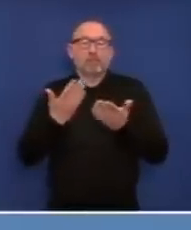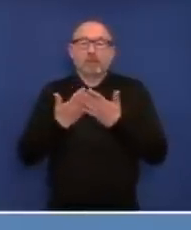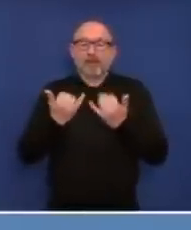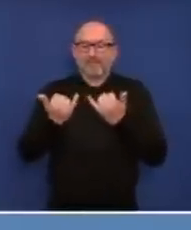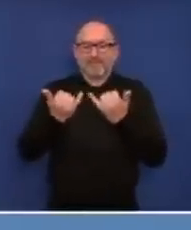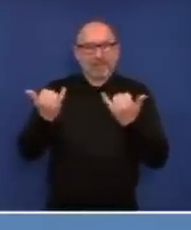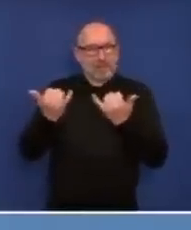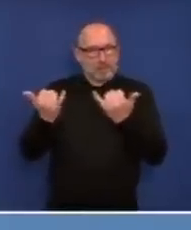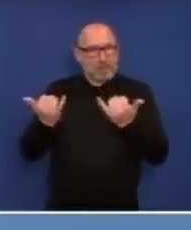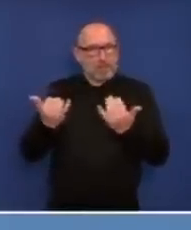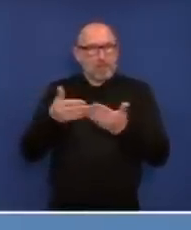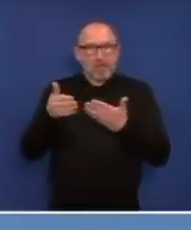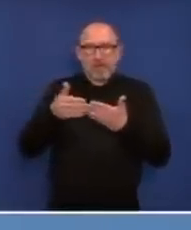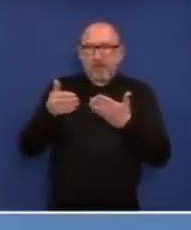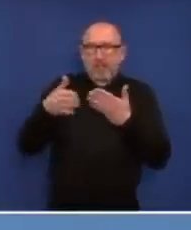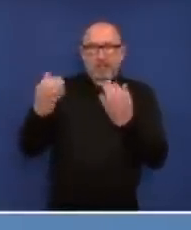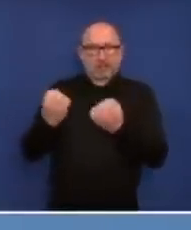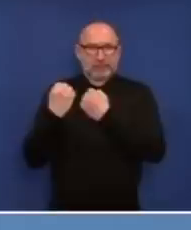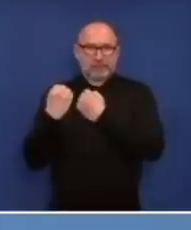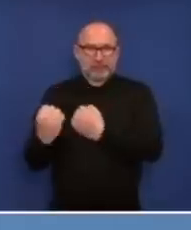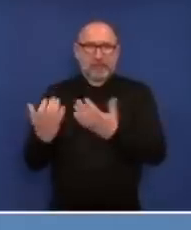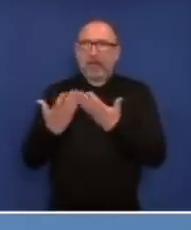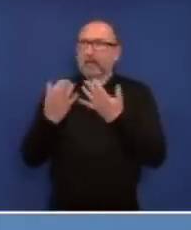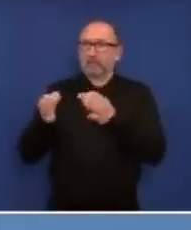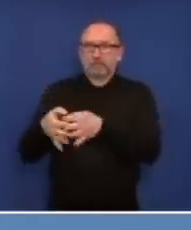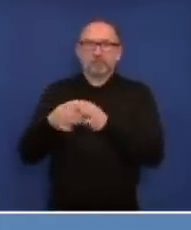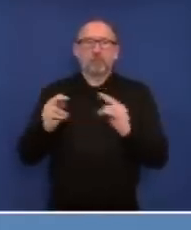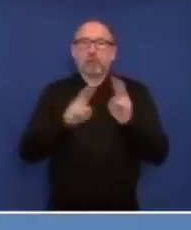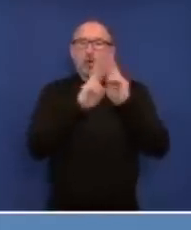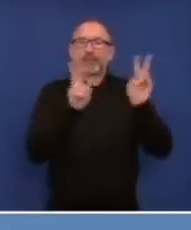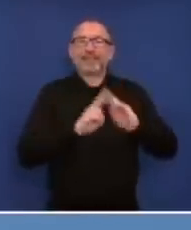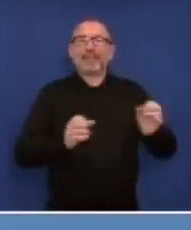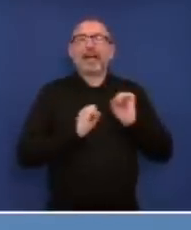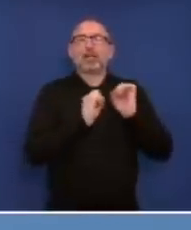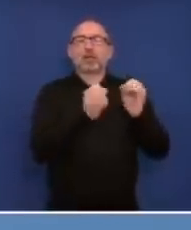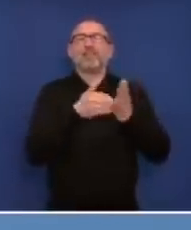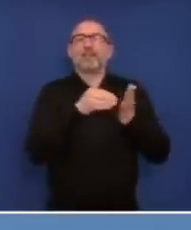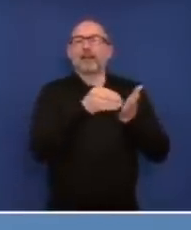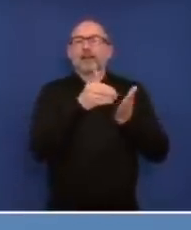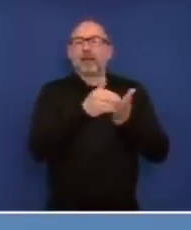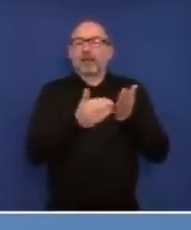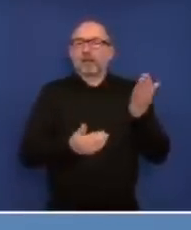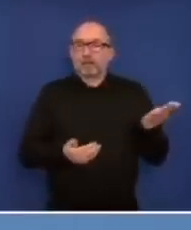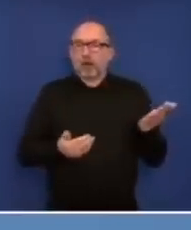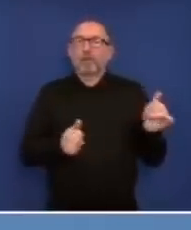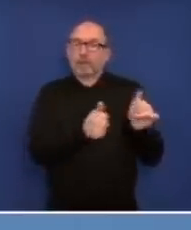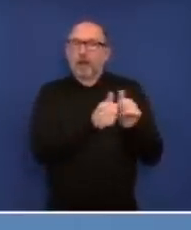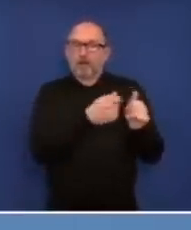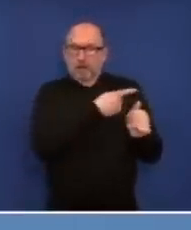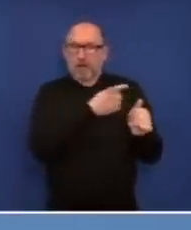mit der Sicherheit des internationalen Engagements vor Ort weitergeht, auch mit den Partnern.